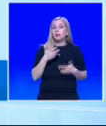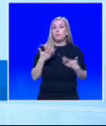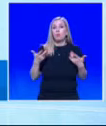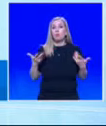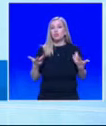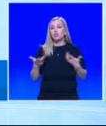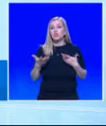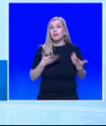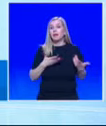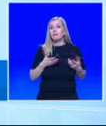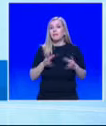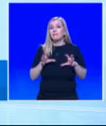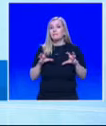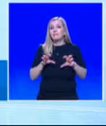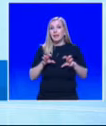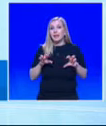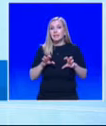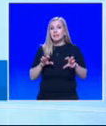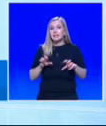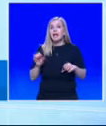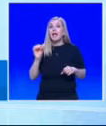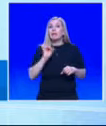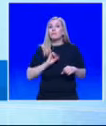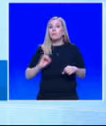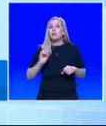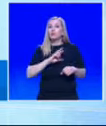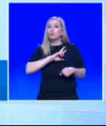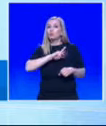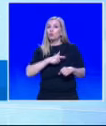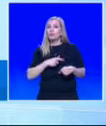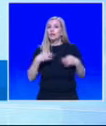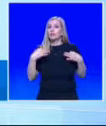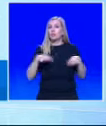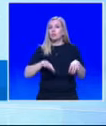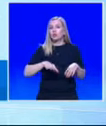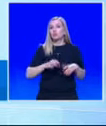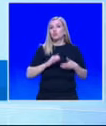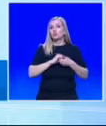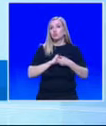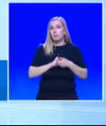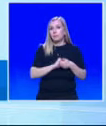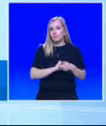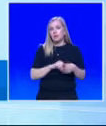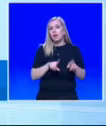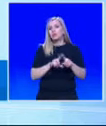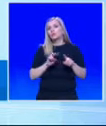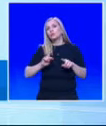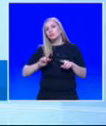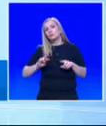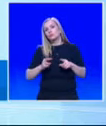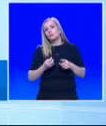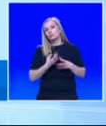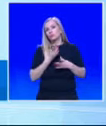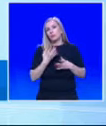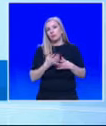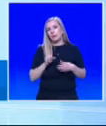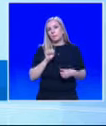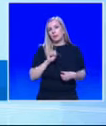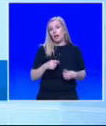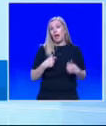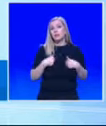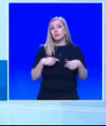в фризера на европейското социал-демократическо семейство, както се случи с някои други партии. И аз като човек, който е бил